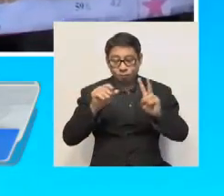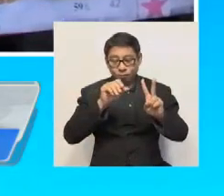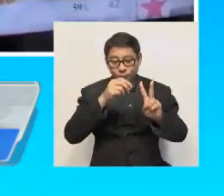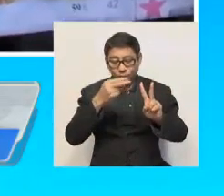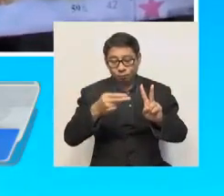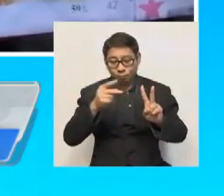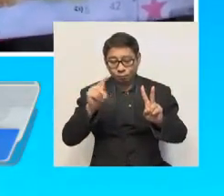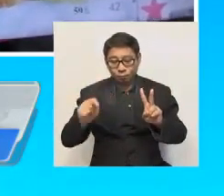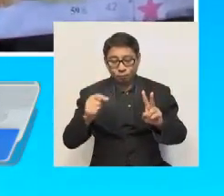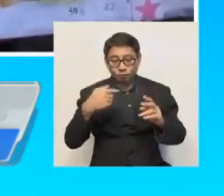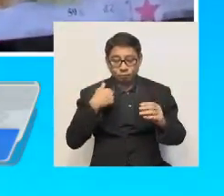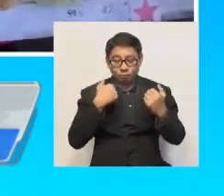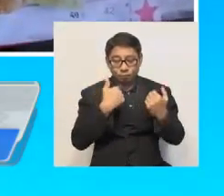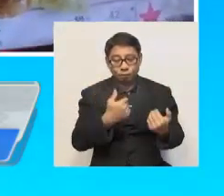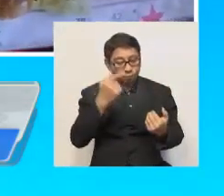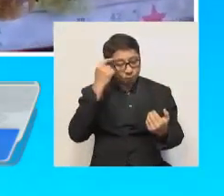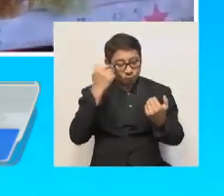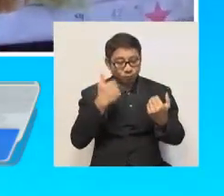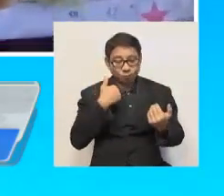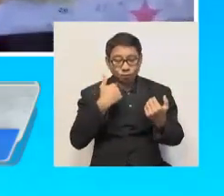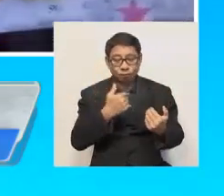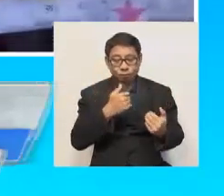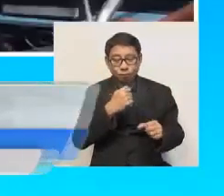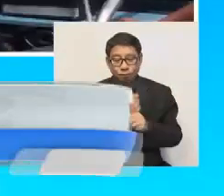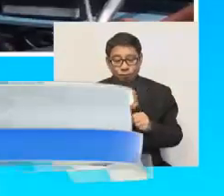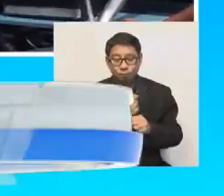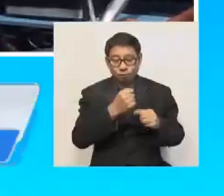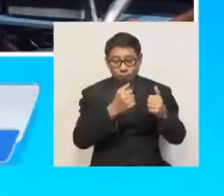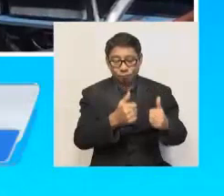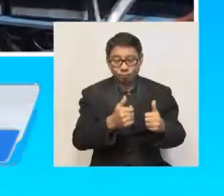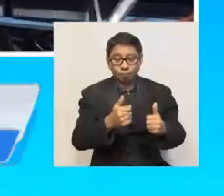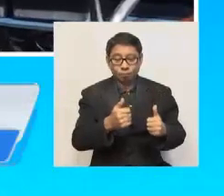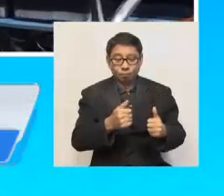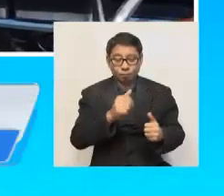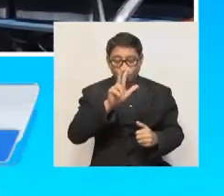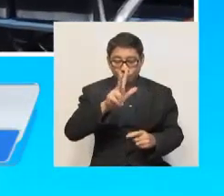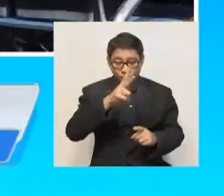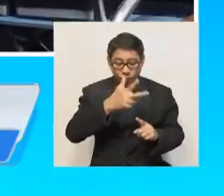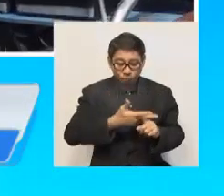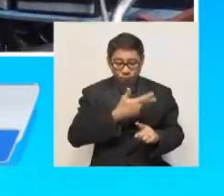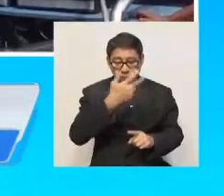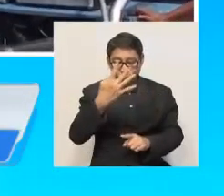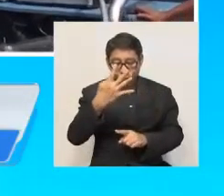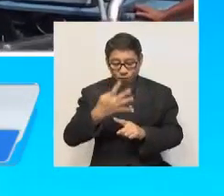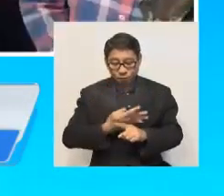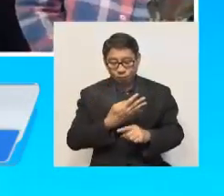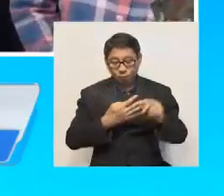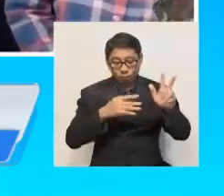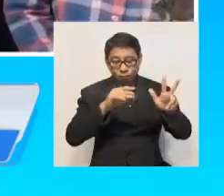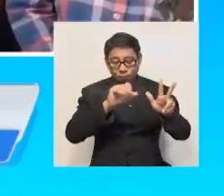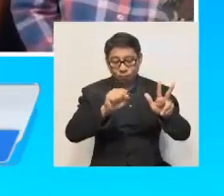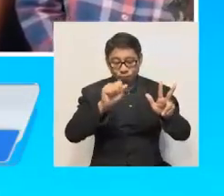แต่สถานการณ์นะครับแต่ว่าถ้าเราสามารถทำแบบนี้ได้ภายใน3เดือนหรือ4เดือนได้300,000ตันน